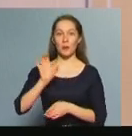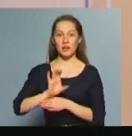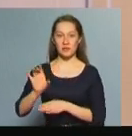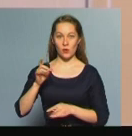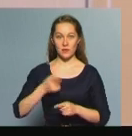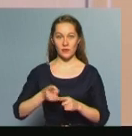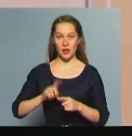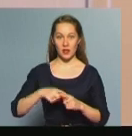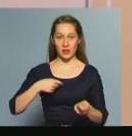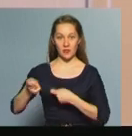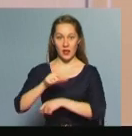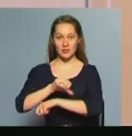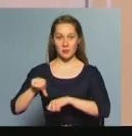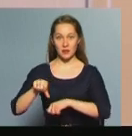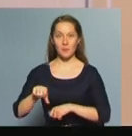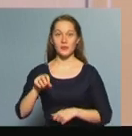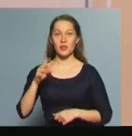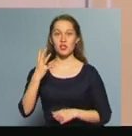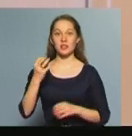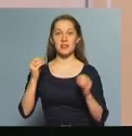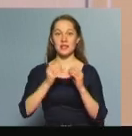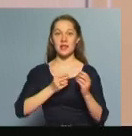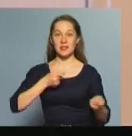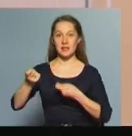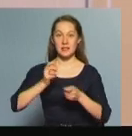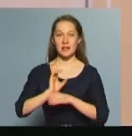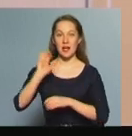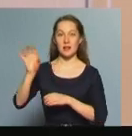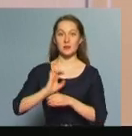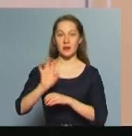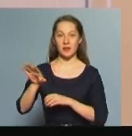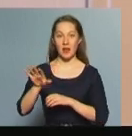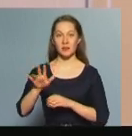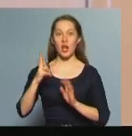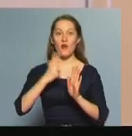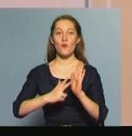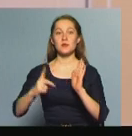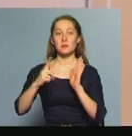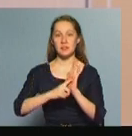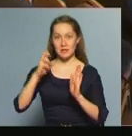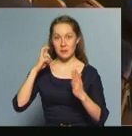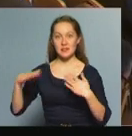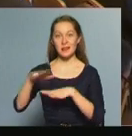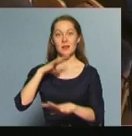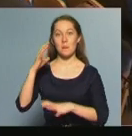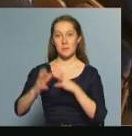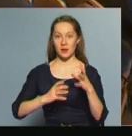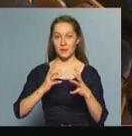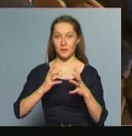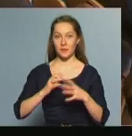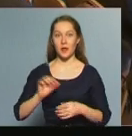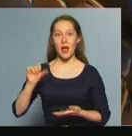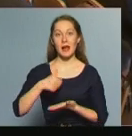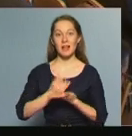экспорта. 410 экспортеров Удмуртии поставляют товары в 87 стран мира. Глава